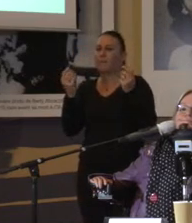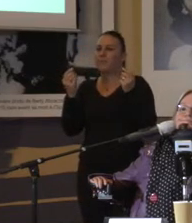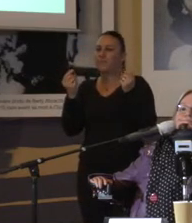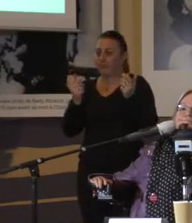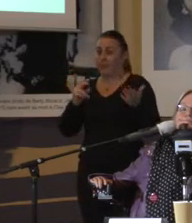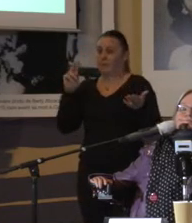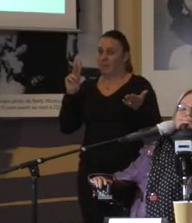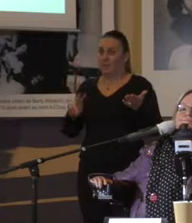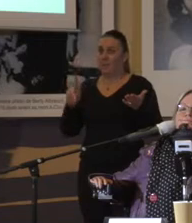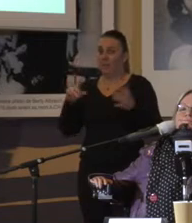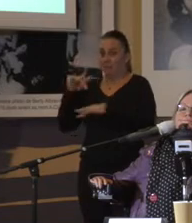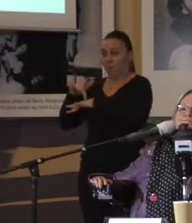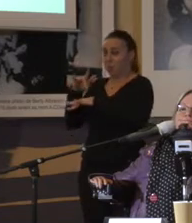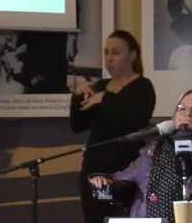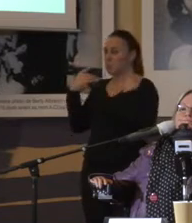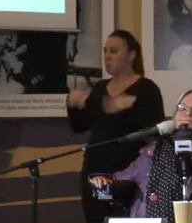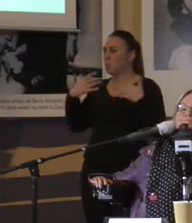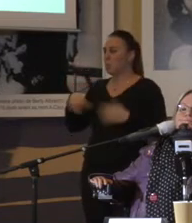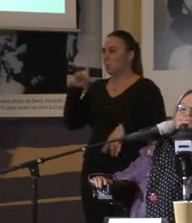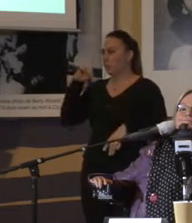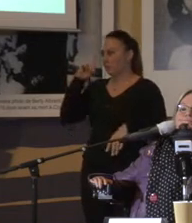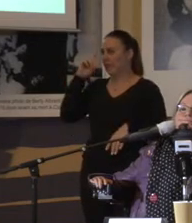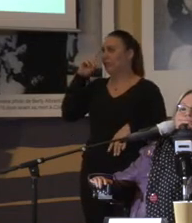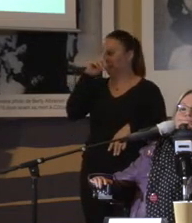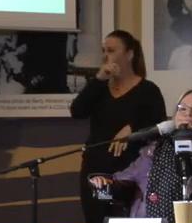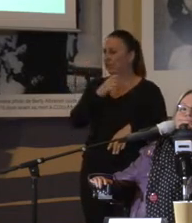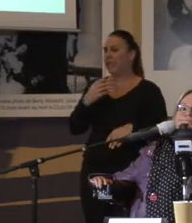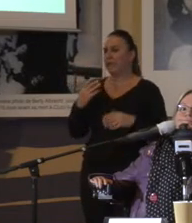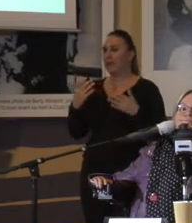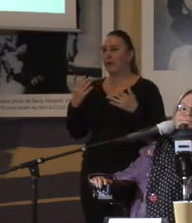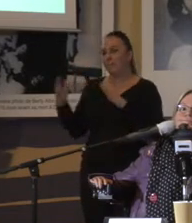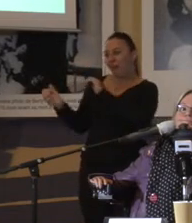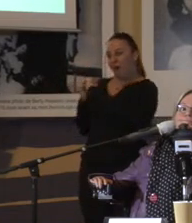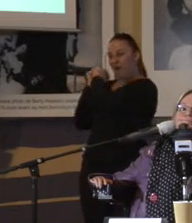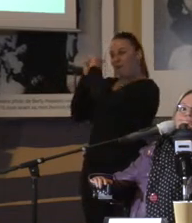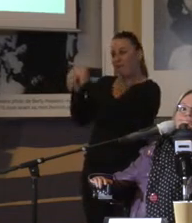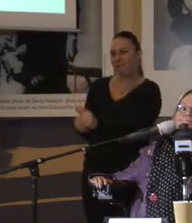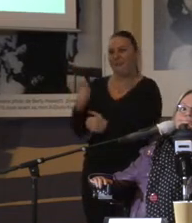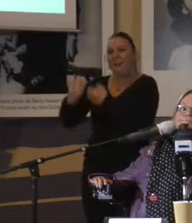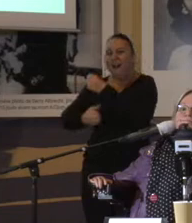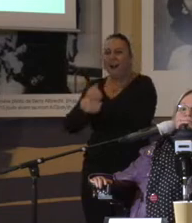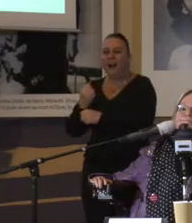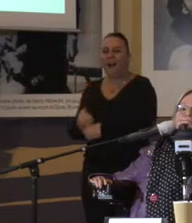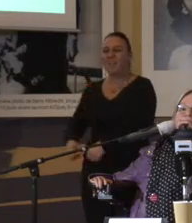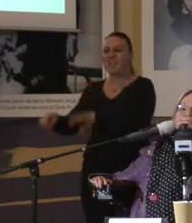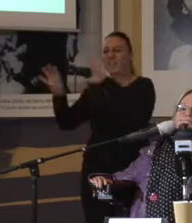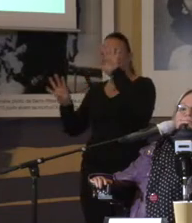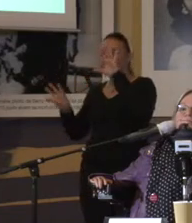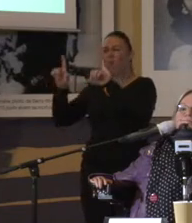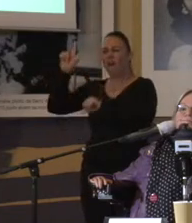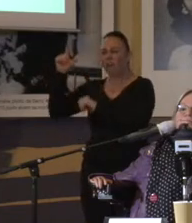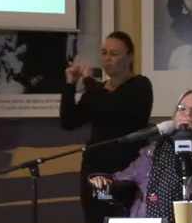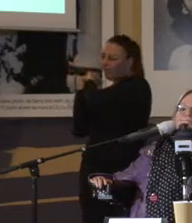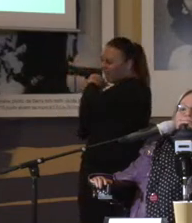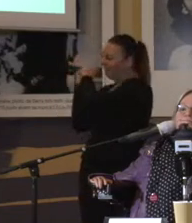c'était vraiment très difficile, mais on est ensemble depuis 92 et on